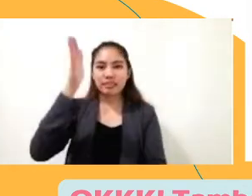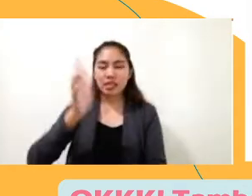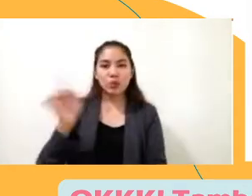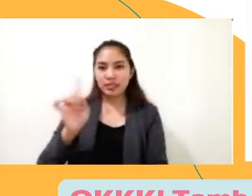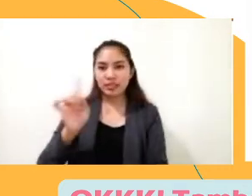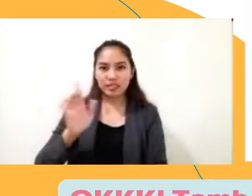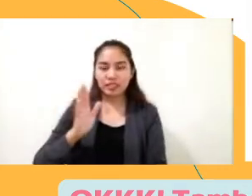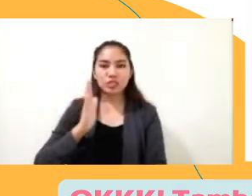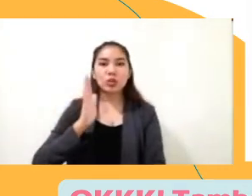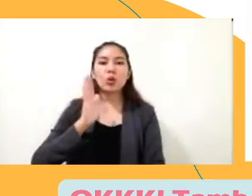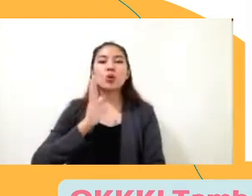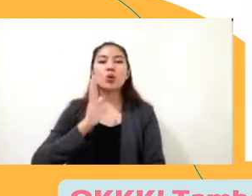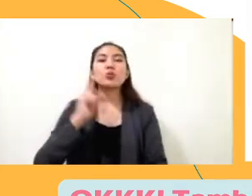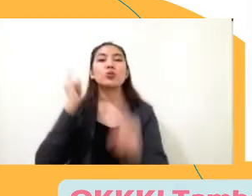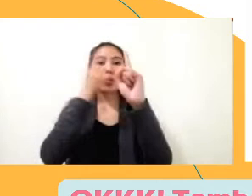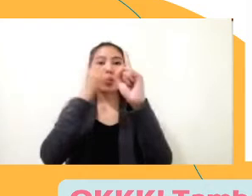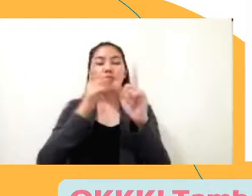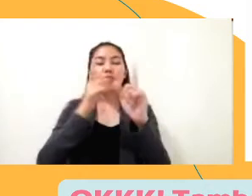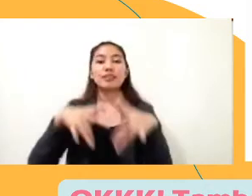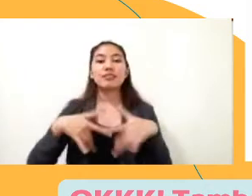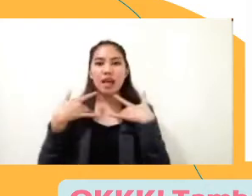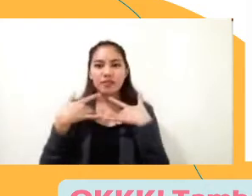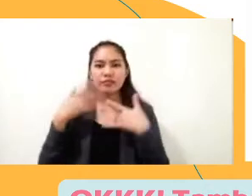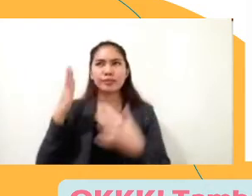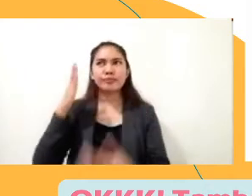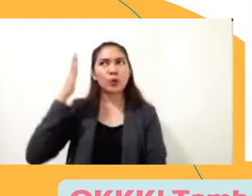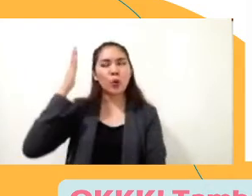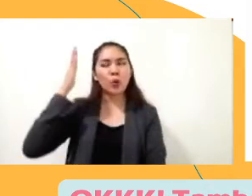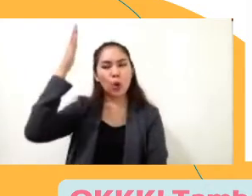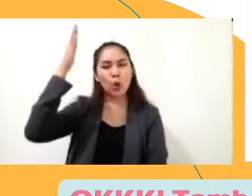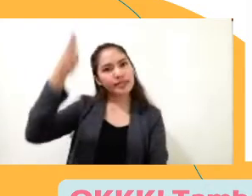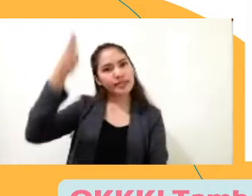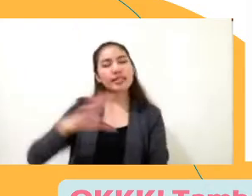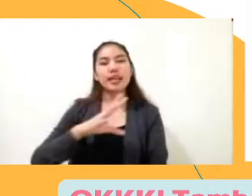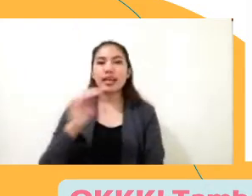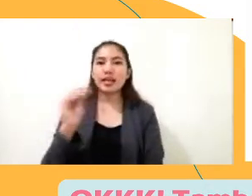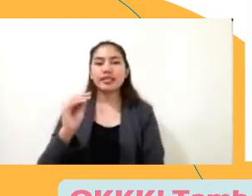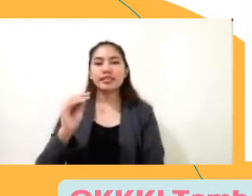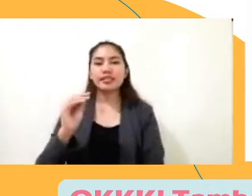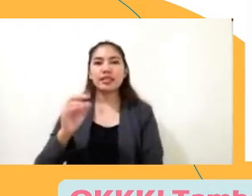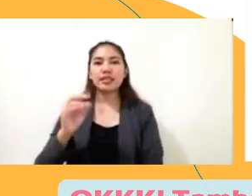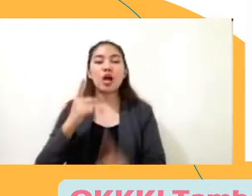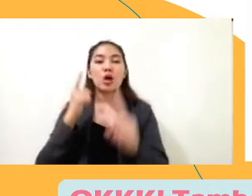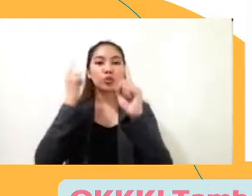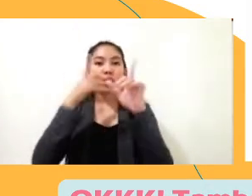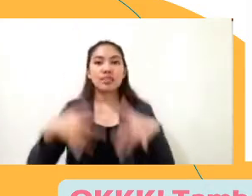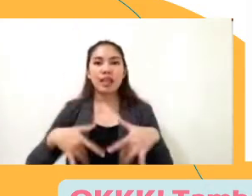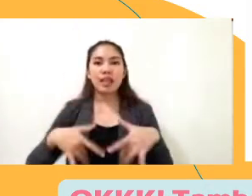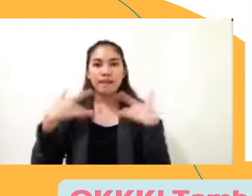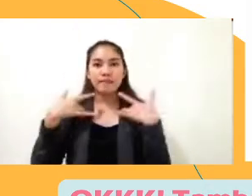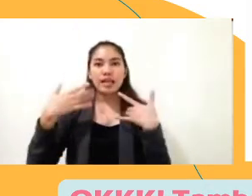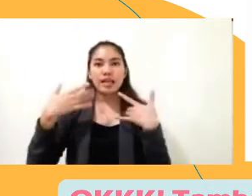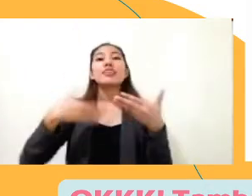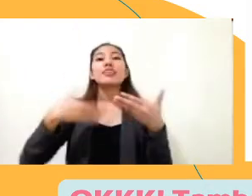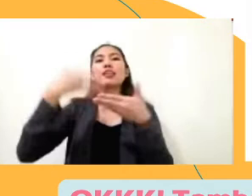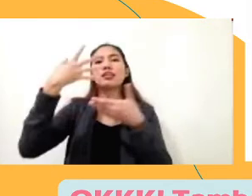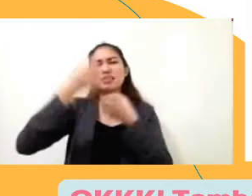sa nalalapit na oras, so in the near future, tsaka yung mga layunin nyo sa buhay ilang taon pa from now on.